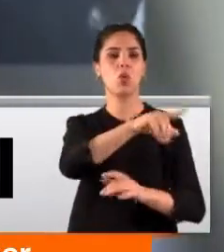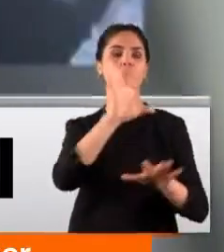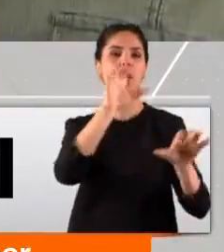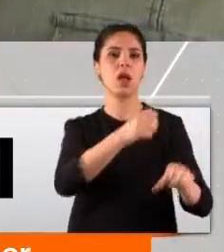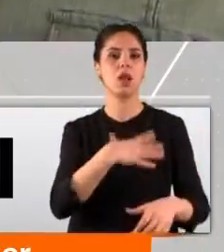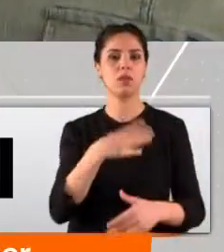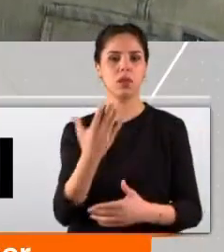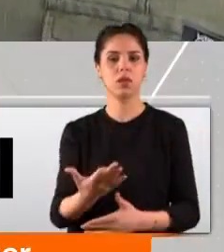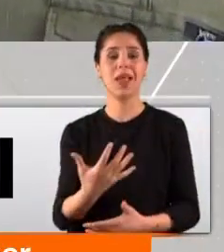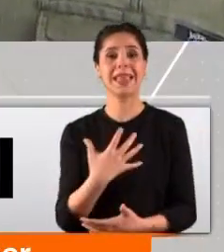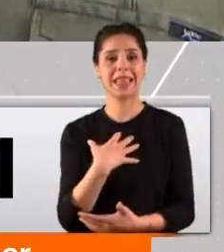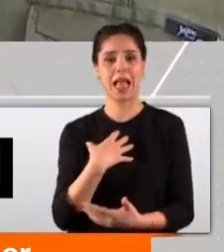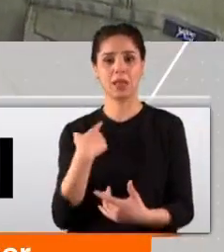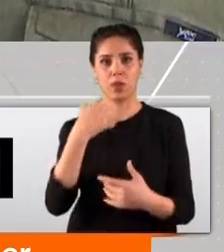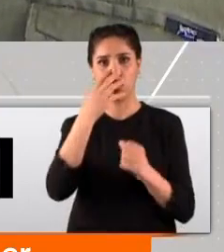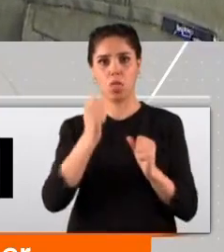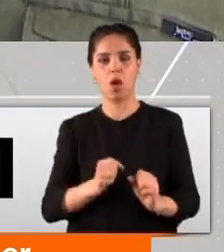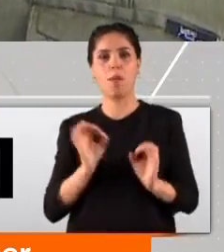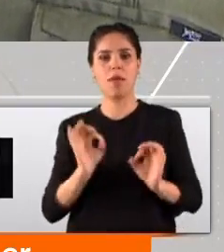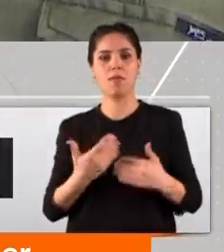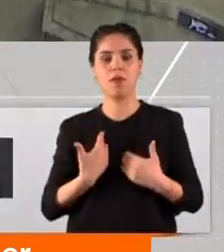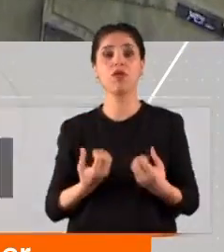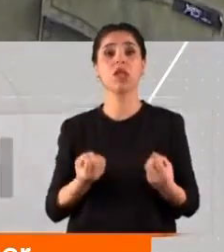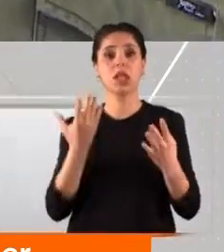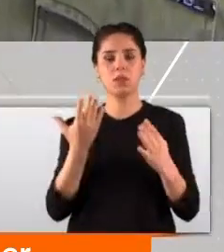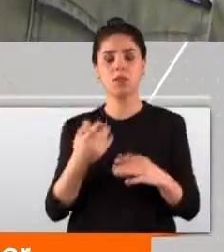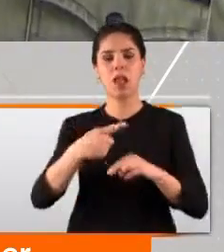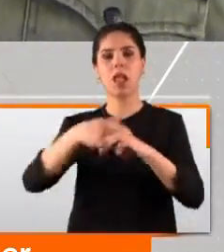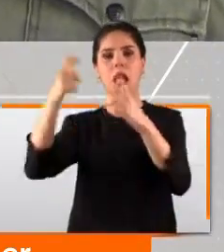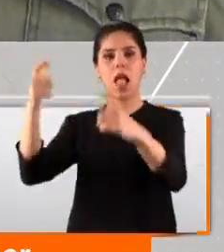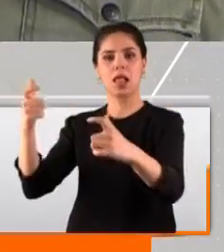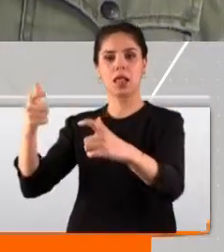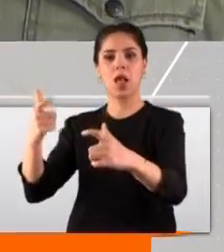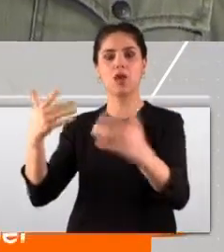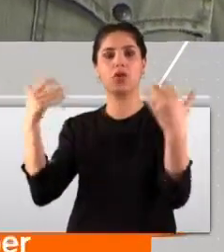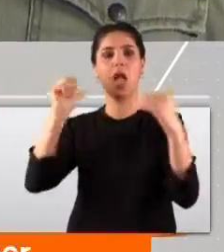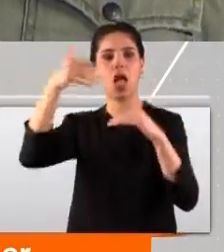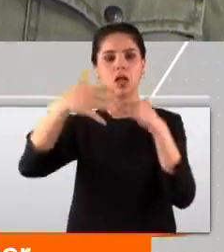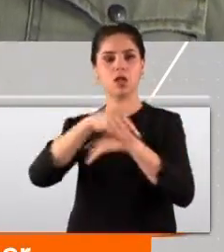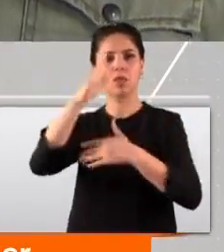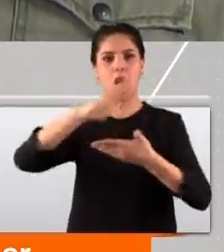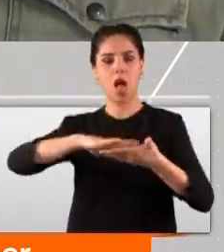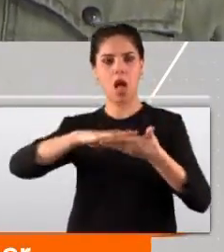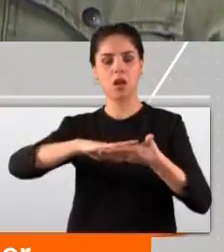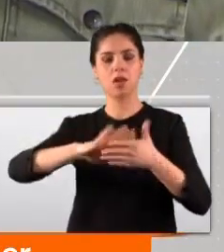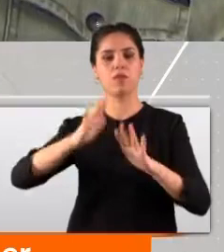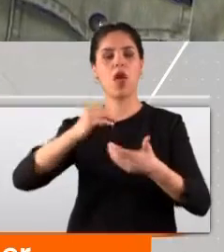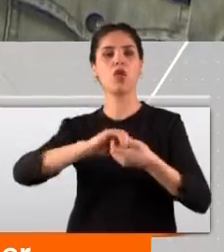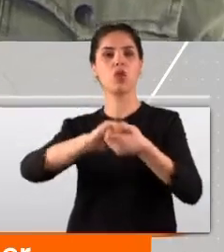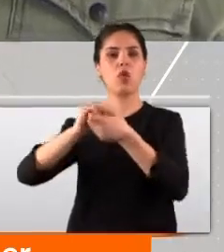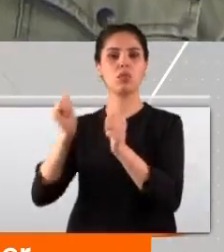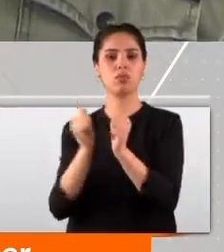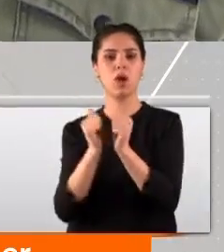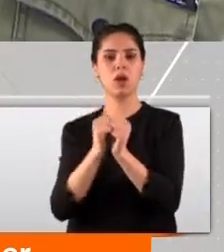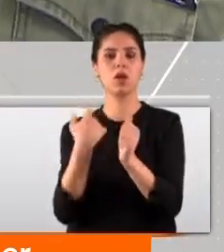yakalanması. Kendimiz burada nöbet tutmaya başladık. Yetmiyor. Esenyurt'ta her gece bir arkadaşımız veya dostlarımızla